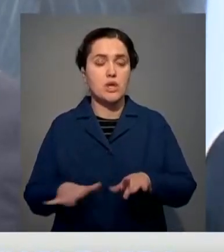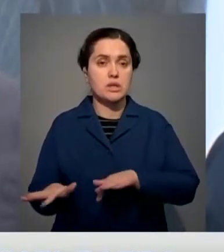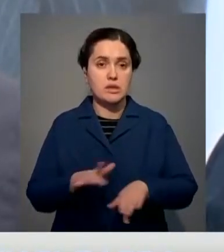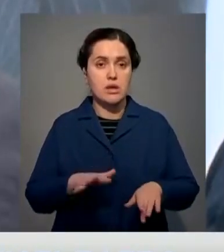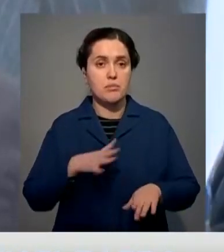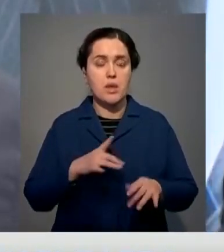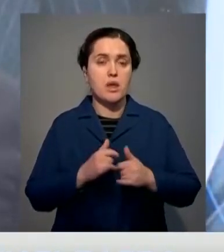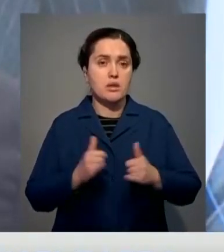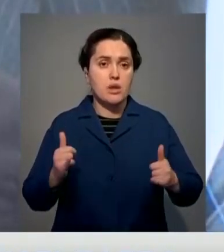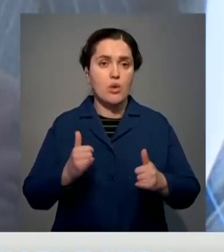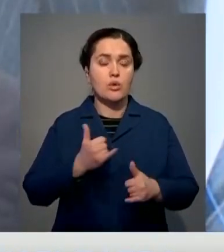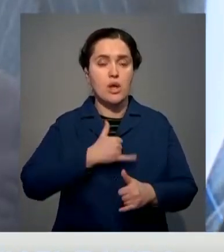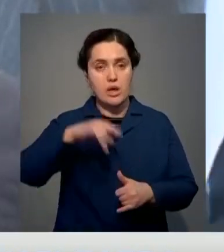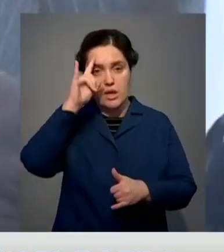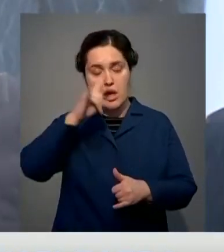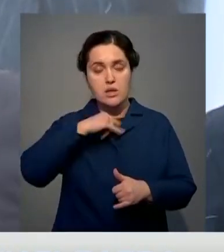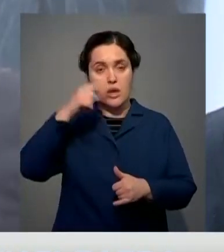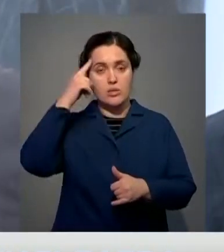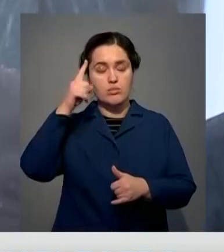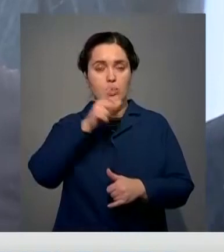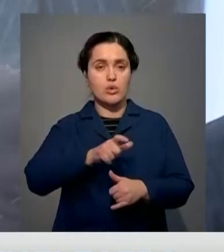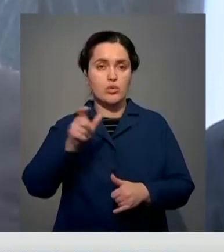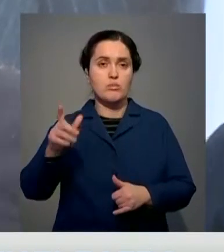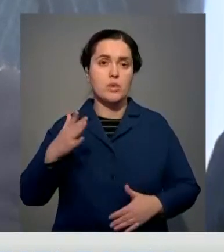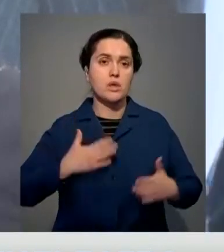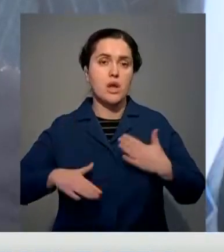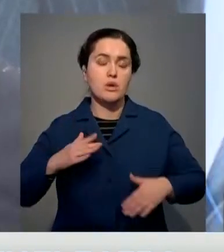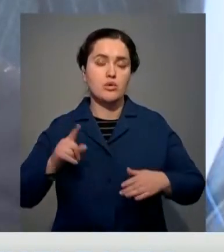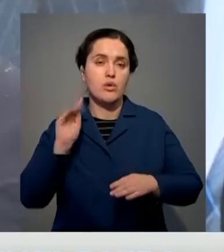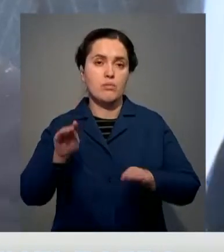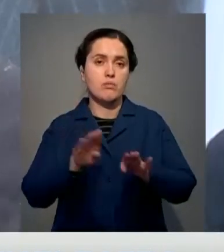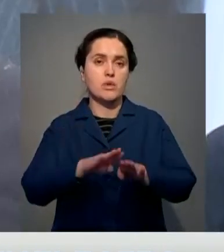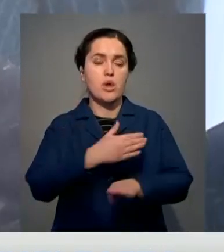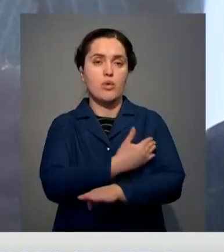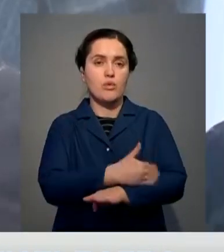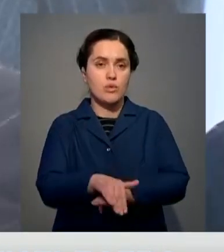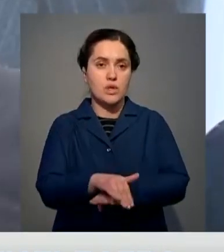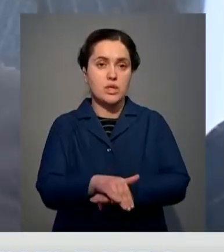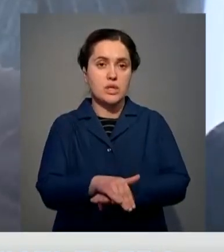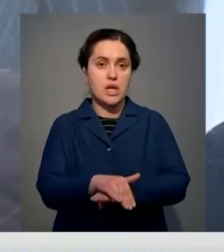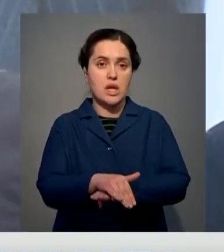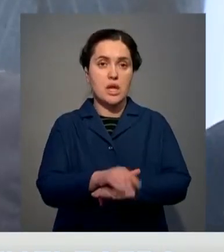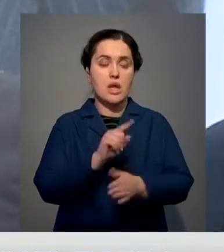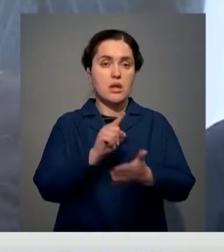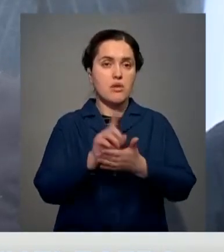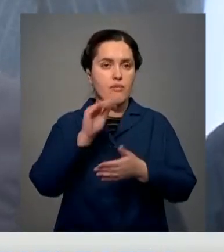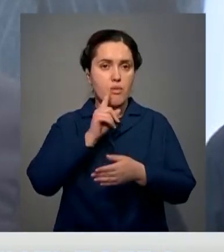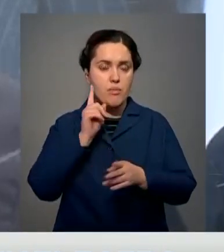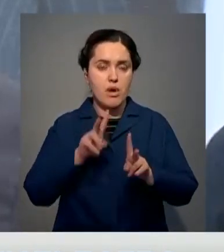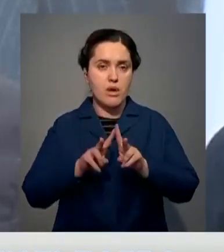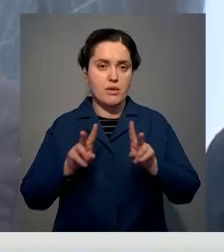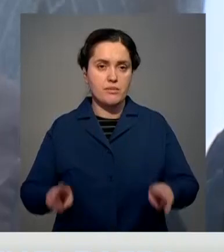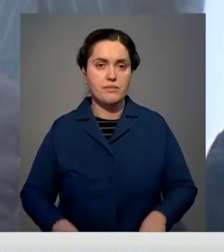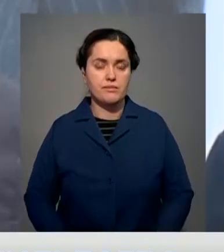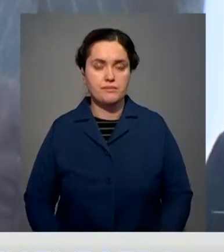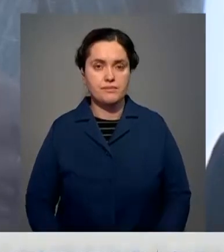вклад в развитие нашей республики. Я думаю, что люди будут рады, что в столице появилась улица в честь такого человека, на которого должна равняться